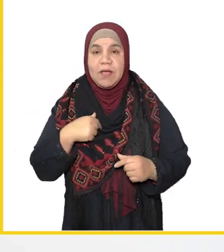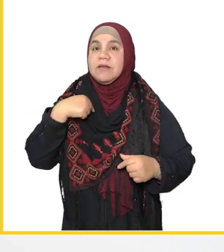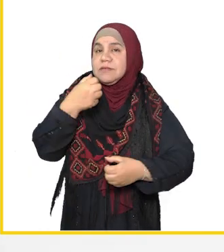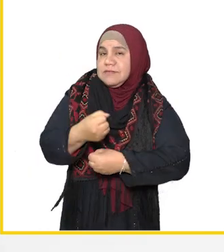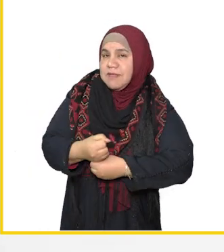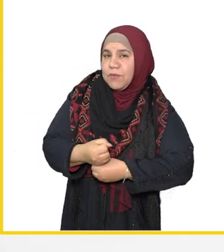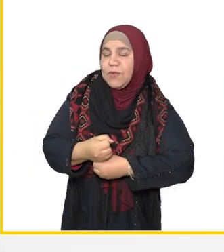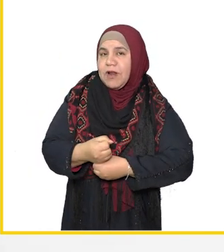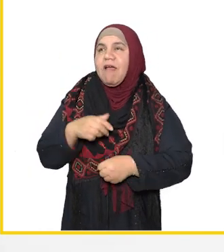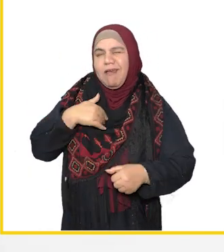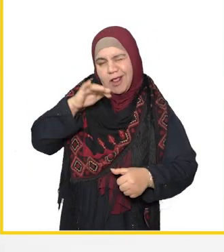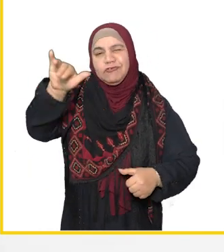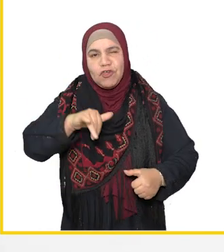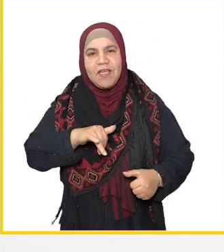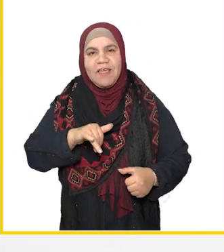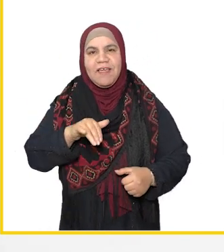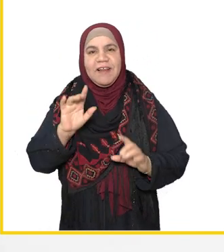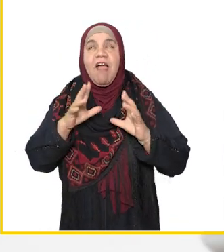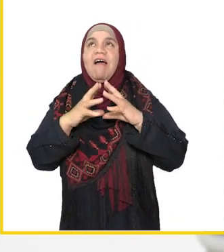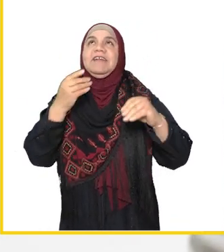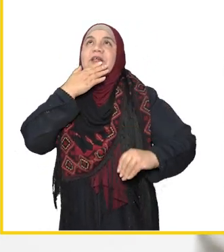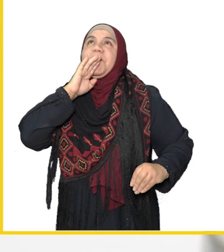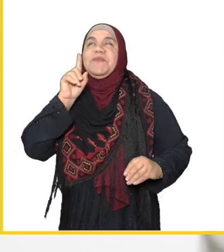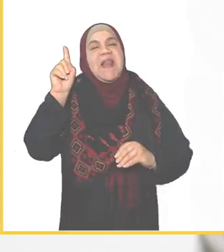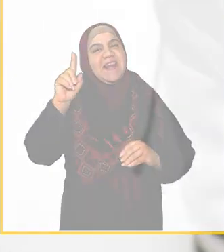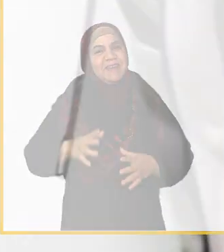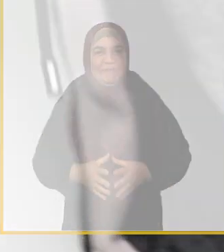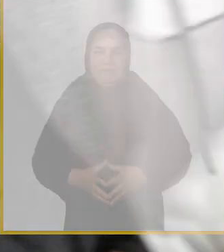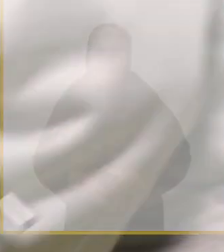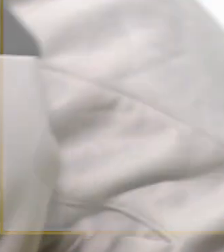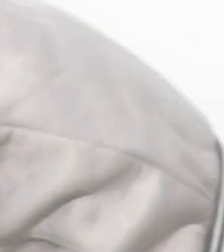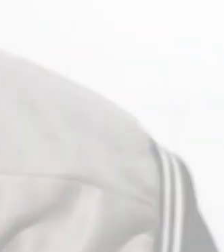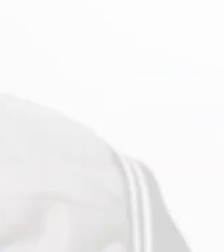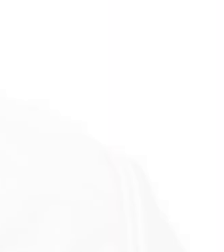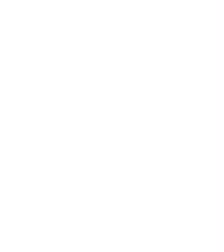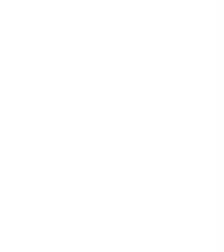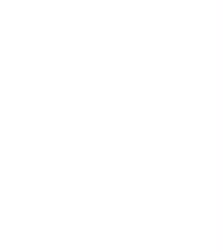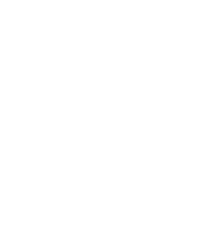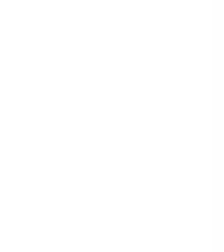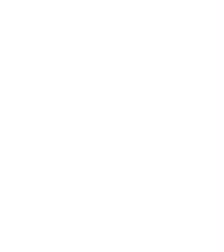حلوة. إنه استنونا، نحن جايين. خلاص الحمد لله.